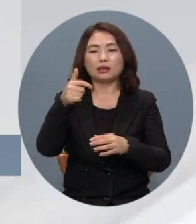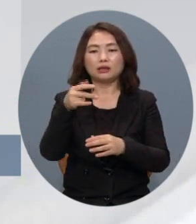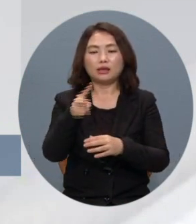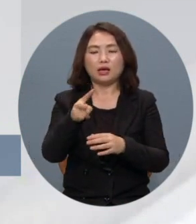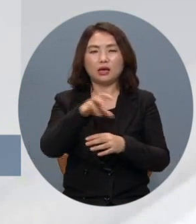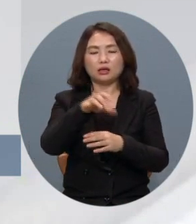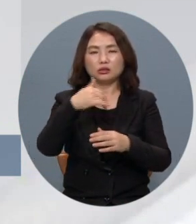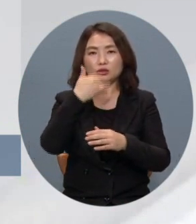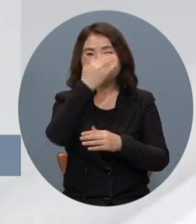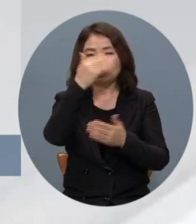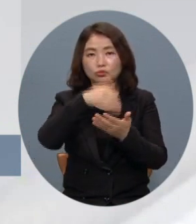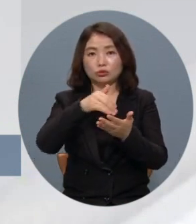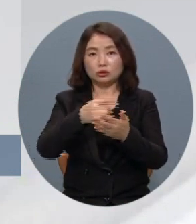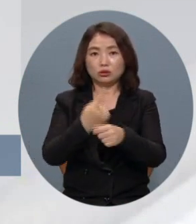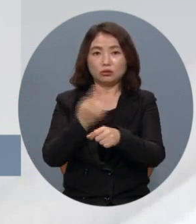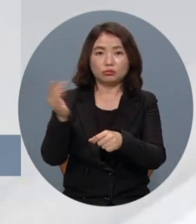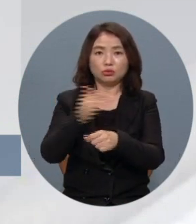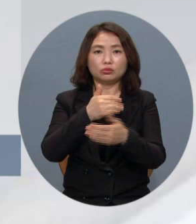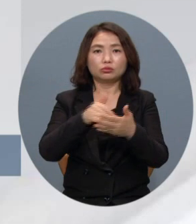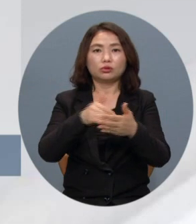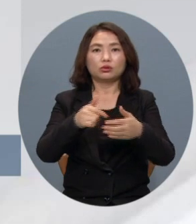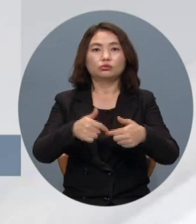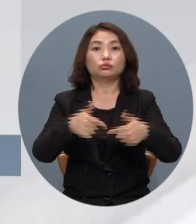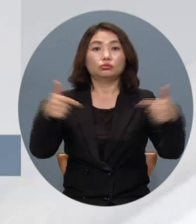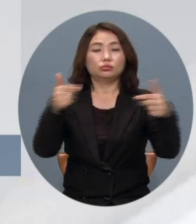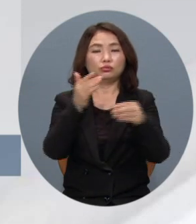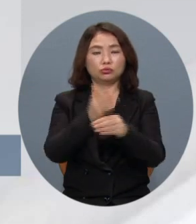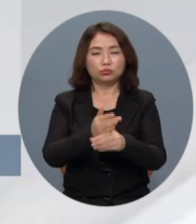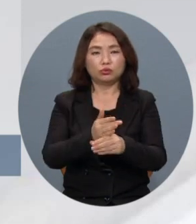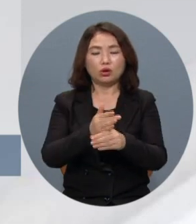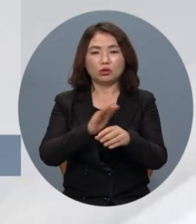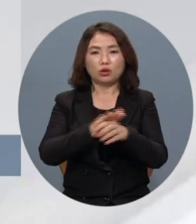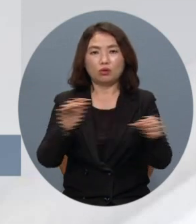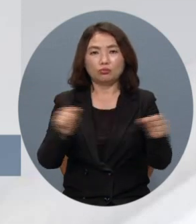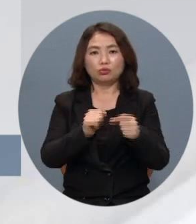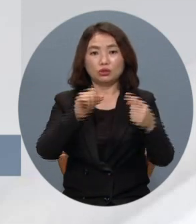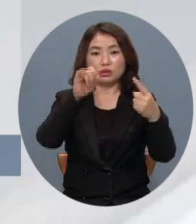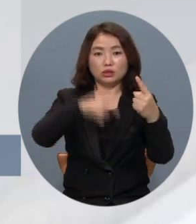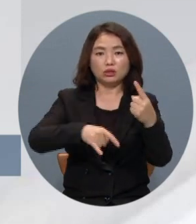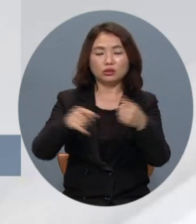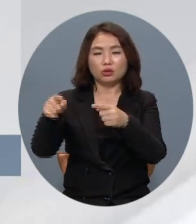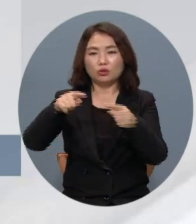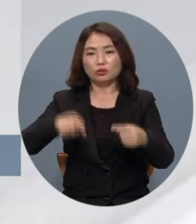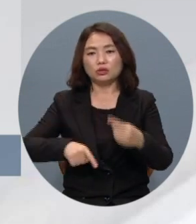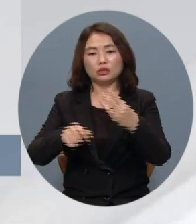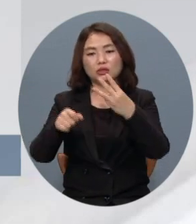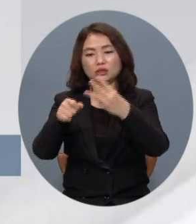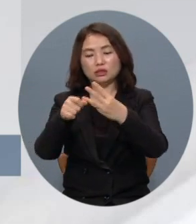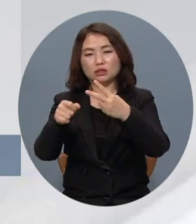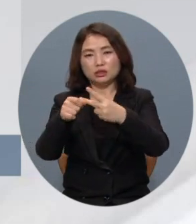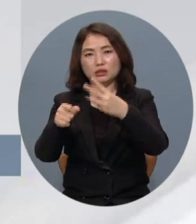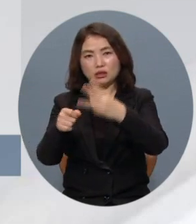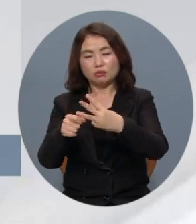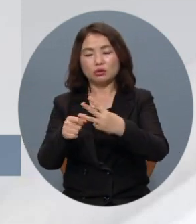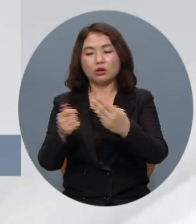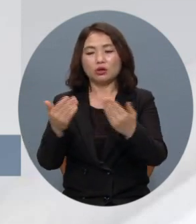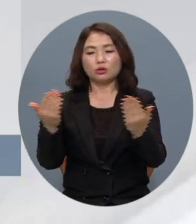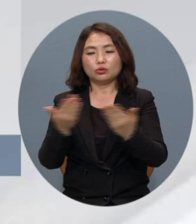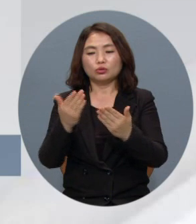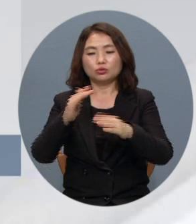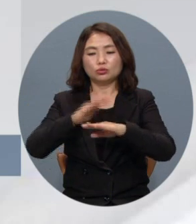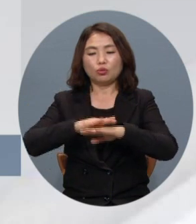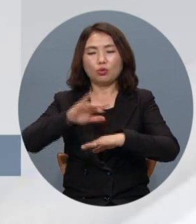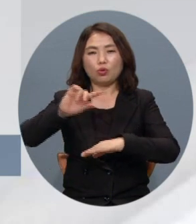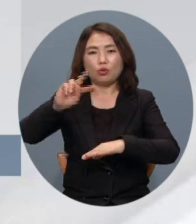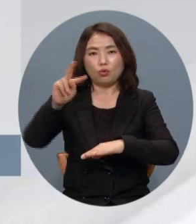청년 인구가 지난해부터 증가세로 돌아섰고 경북 1위 전국 2 3위를 자랑하는 귀농 귀촌 가구